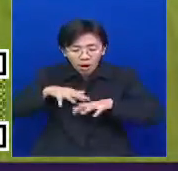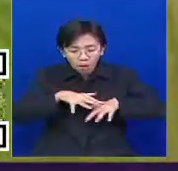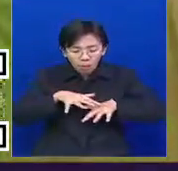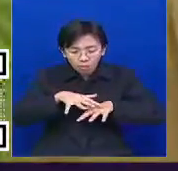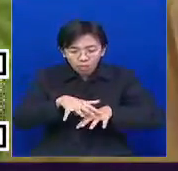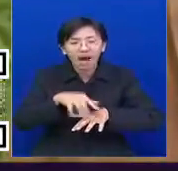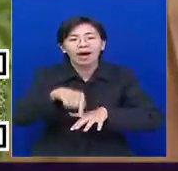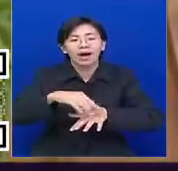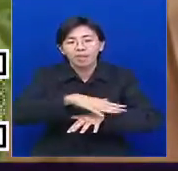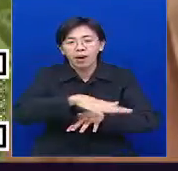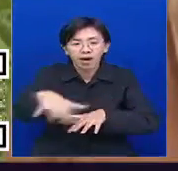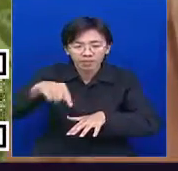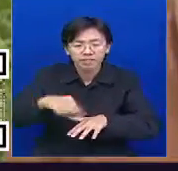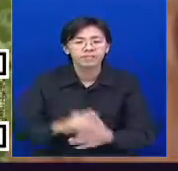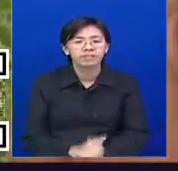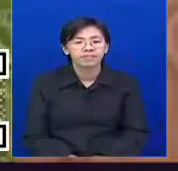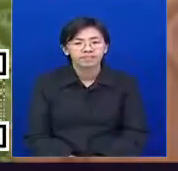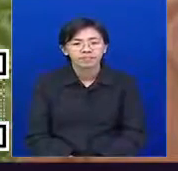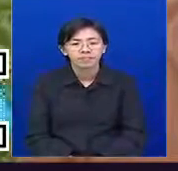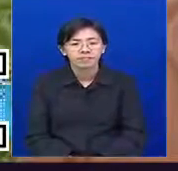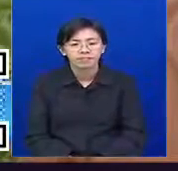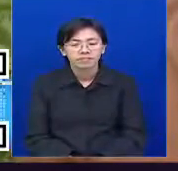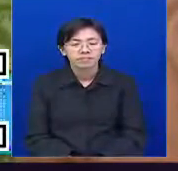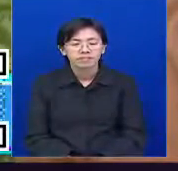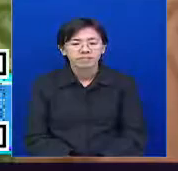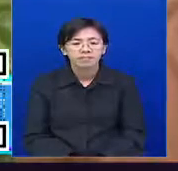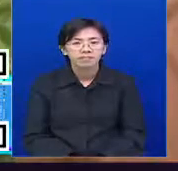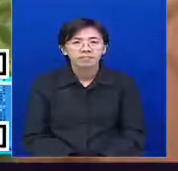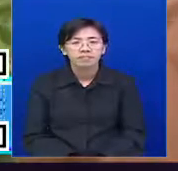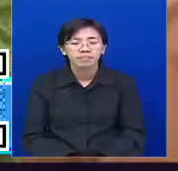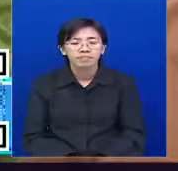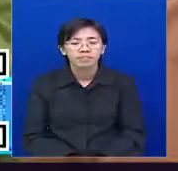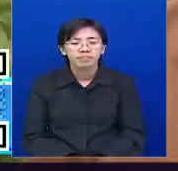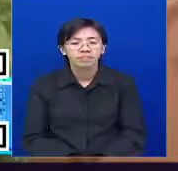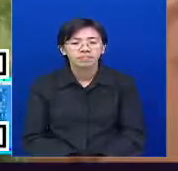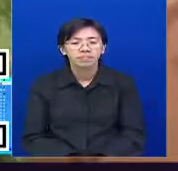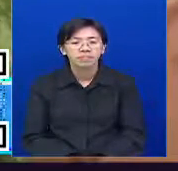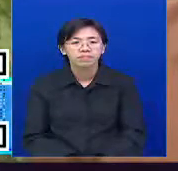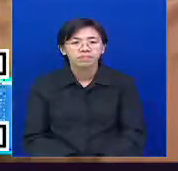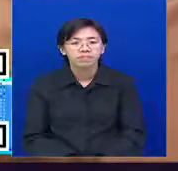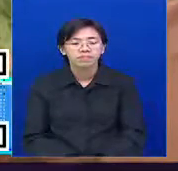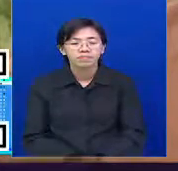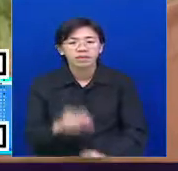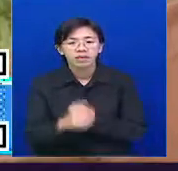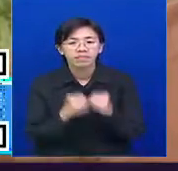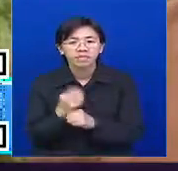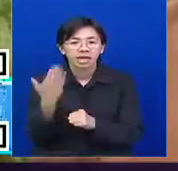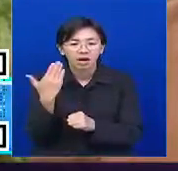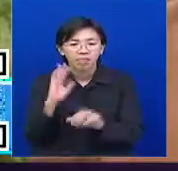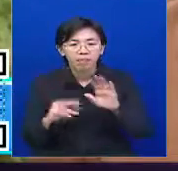ชัยนาทเรามีปริมาตรผักตบชวาปีนี้ค่อนข้างจะมากค่อนข้างจะมากปีที่แล้วประมาณ 50,000